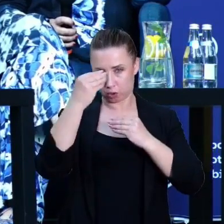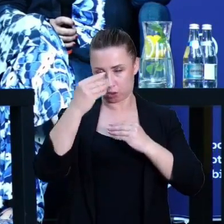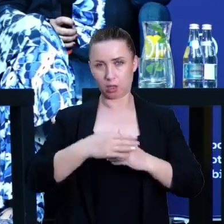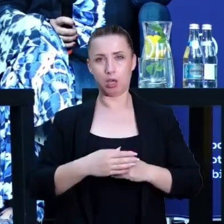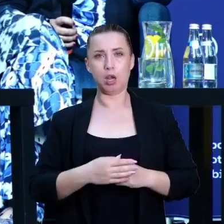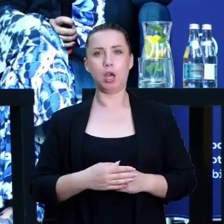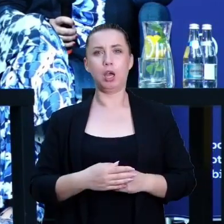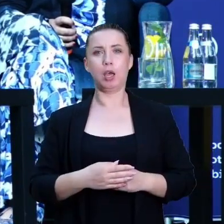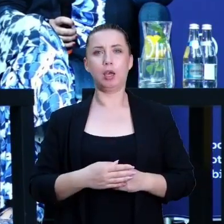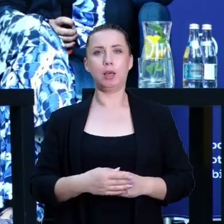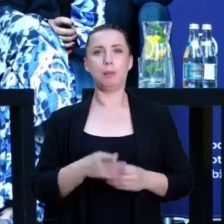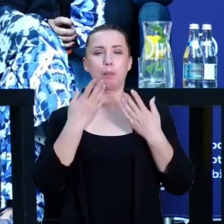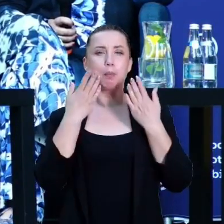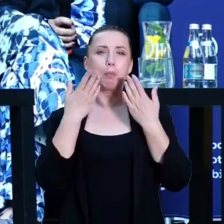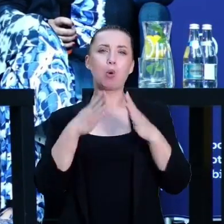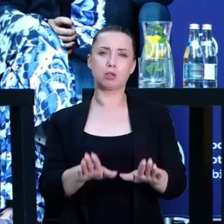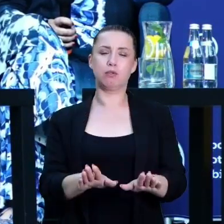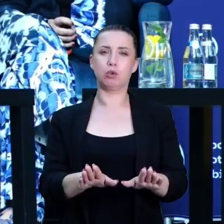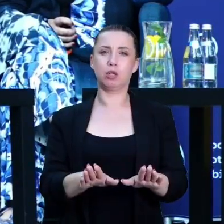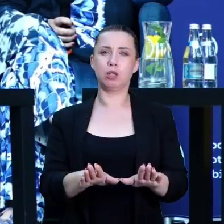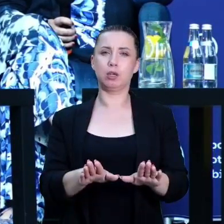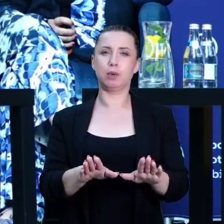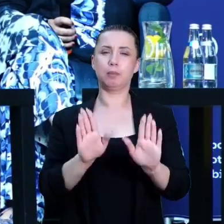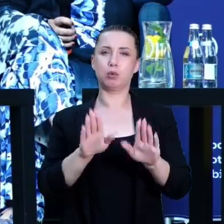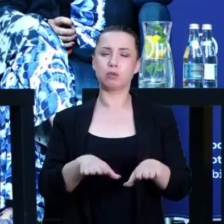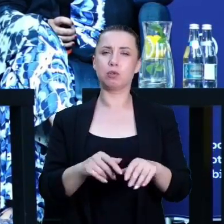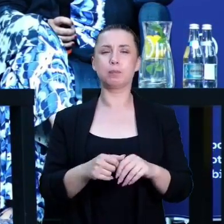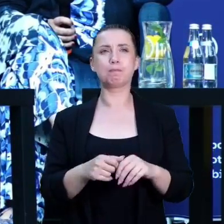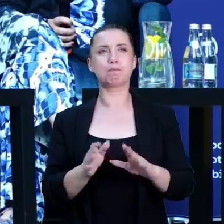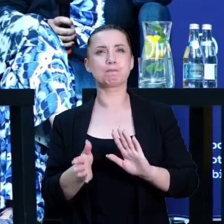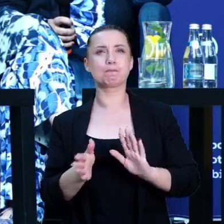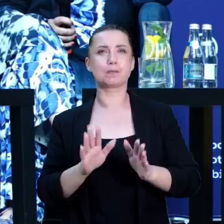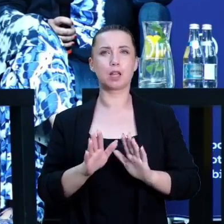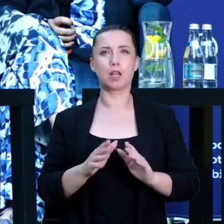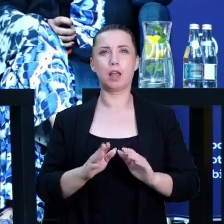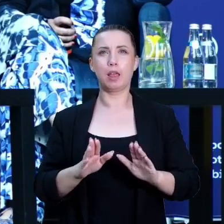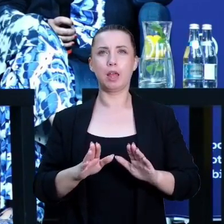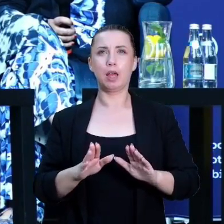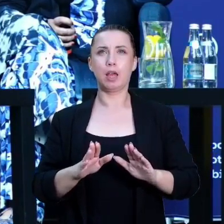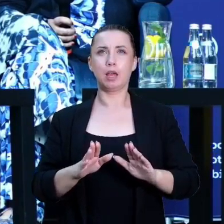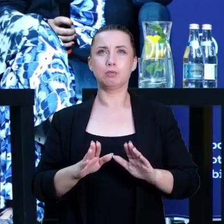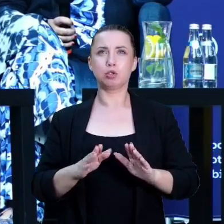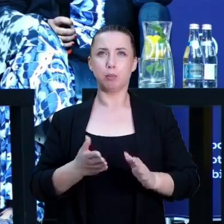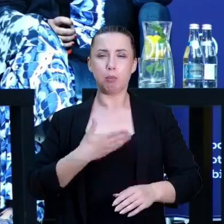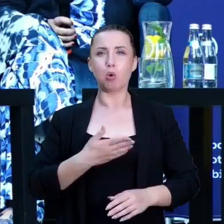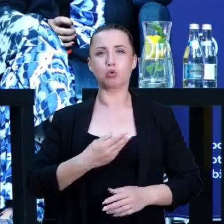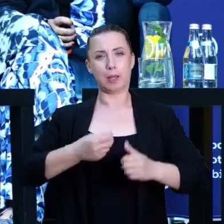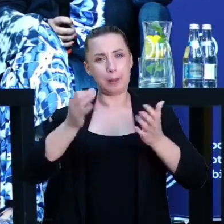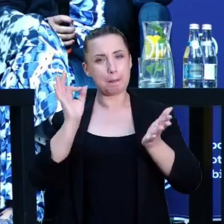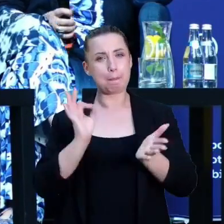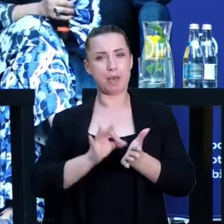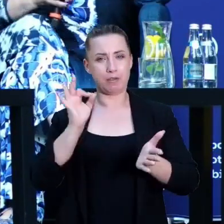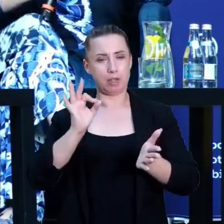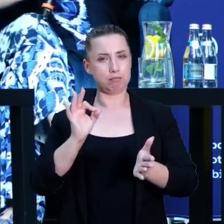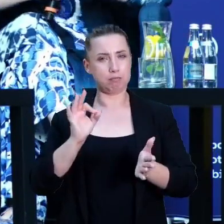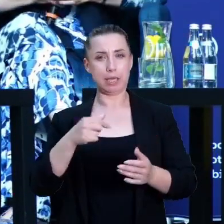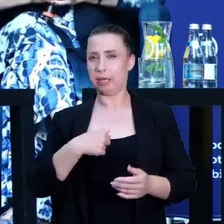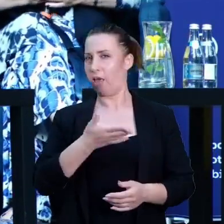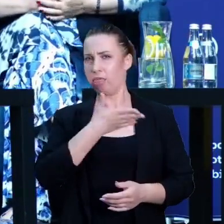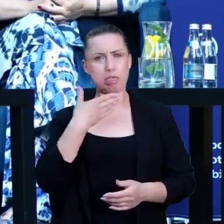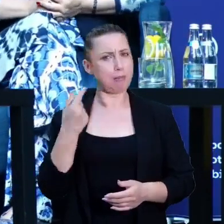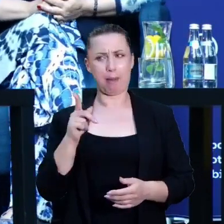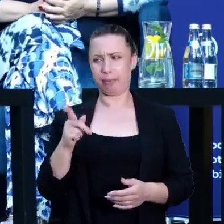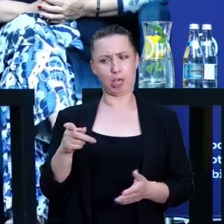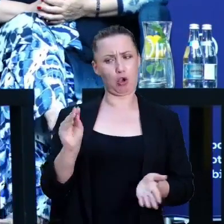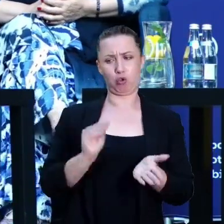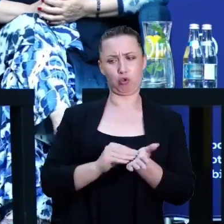na taki rodzaj jakiejś, prawda, tej rywalizacji kobiecej. Ja się z tym nie zetknęłam. Powiem